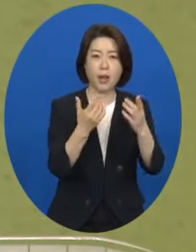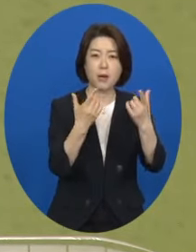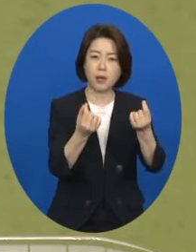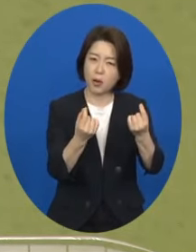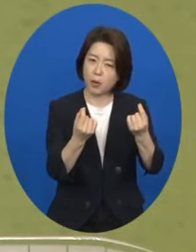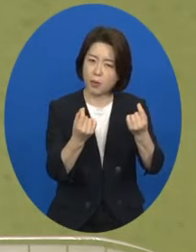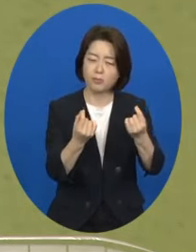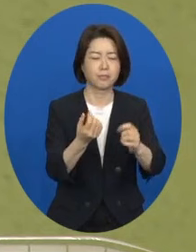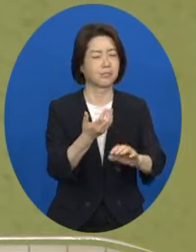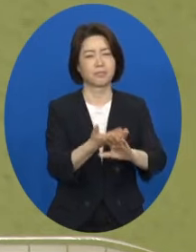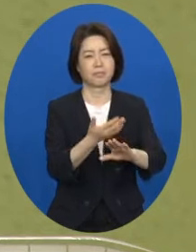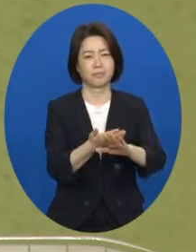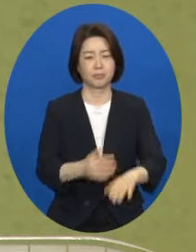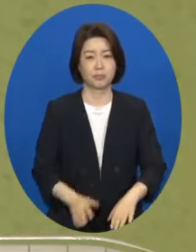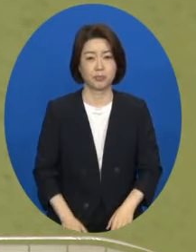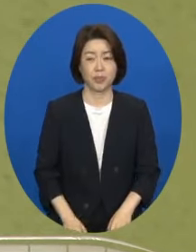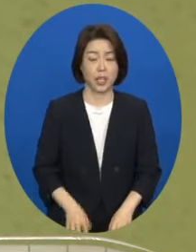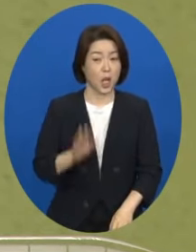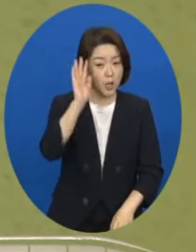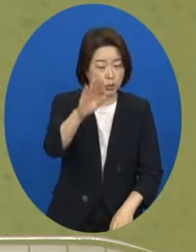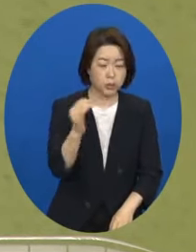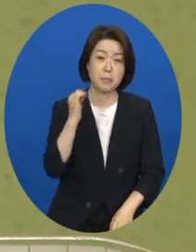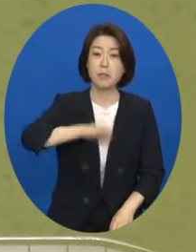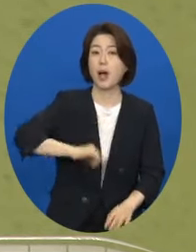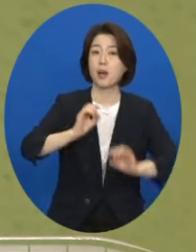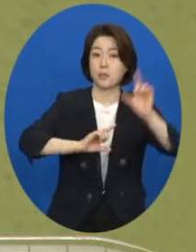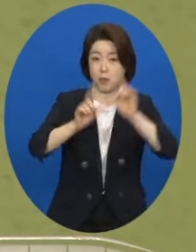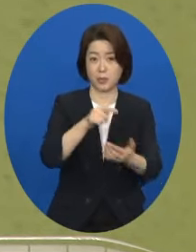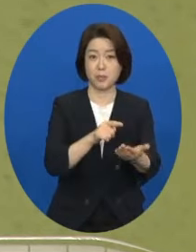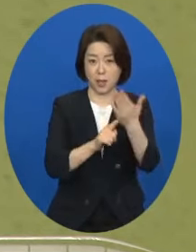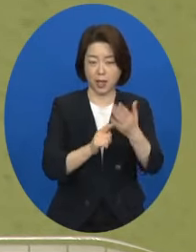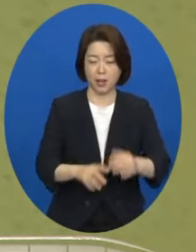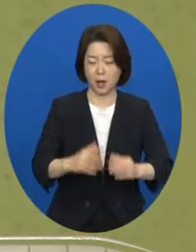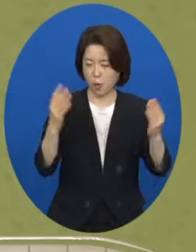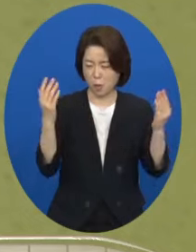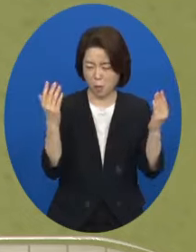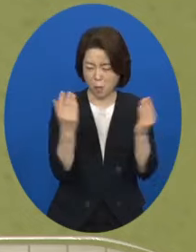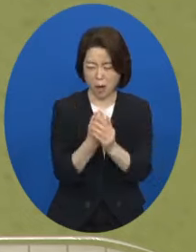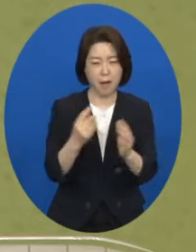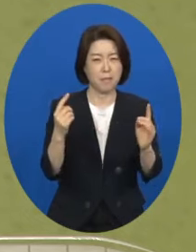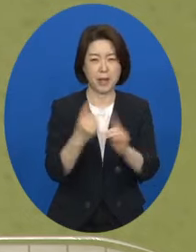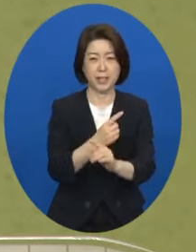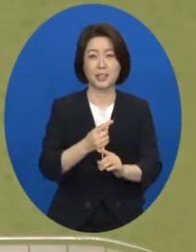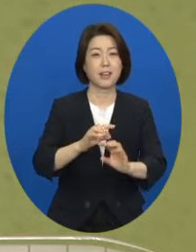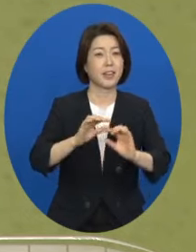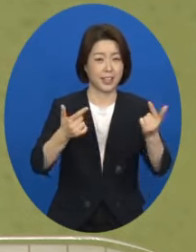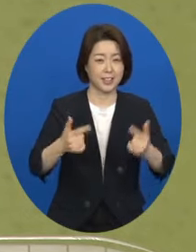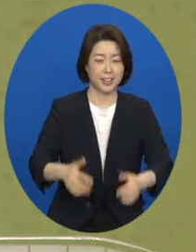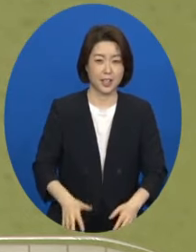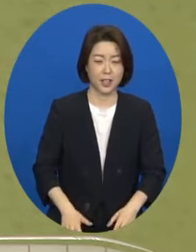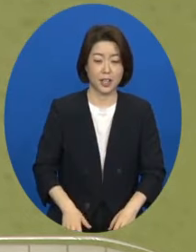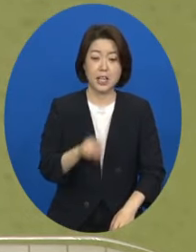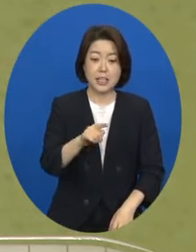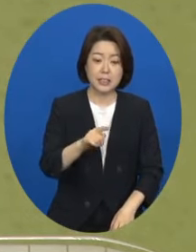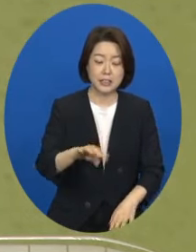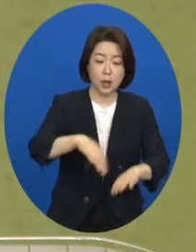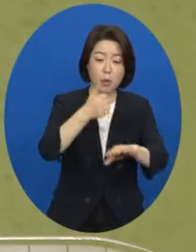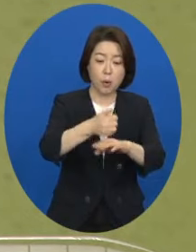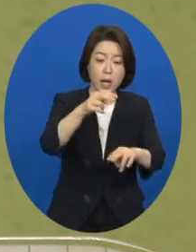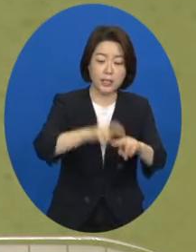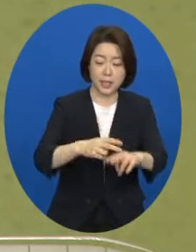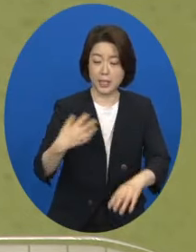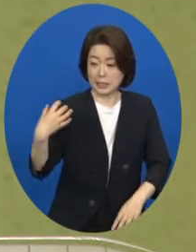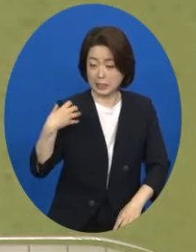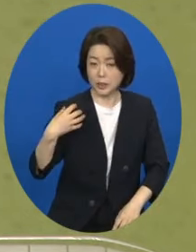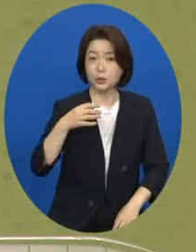이제 불순종하는 모습들이 나타나요. 그걸 봤을 때에는 완전히 변했다라고는 볼 수는 없지만 감당할 수 있는, 그 직분을 감당할 수 있는